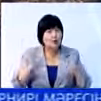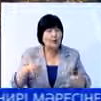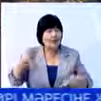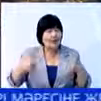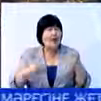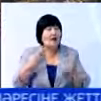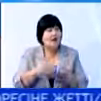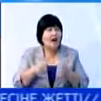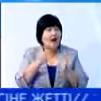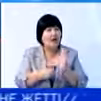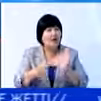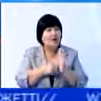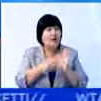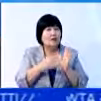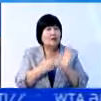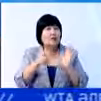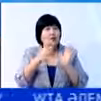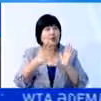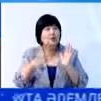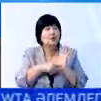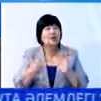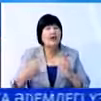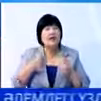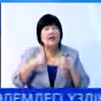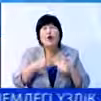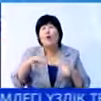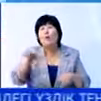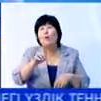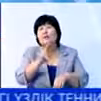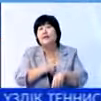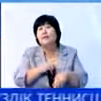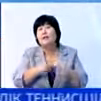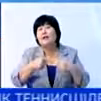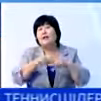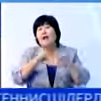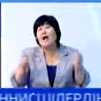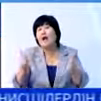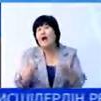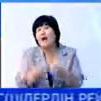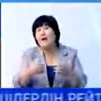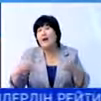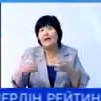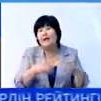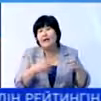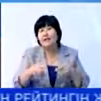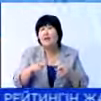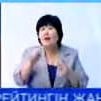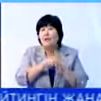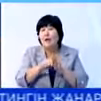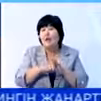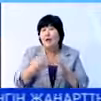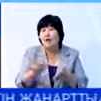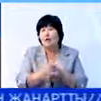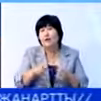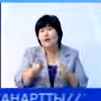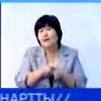таласта, яғни 66-та 957 әскери бөлімі мен облыстық полиция департаменті командалары арасындағы тартыста барлаушылардың жолы болып,